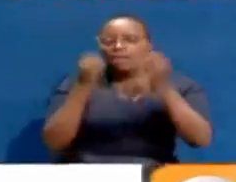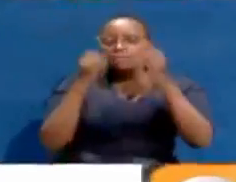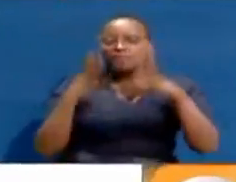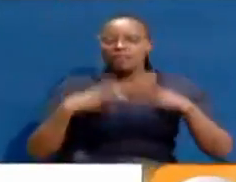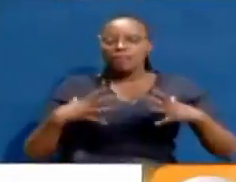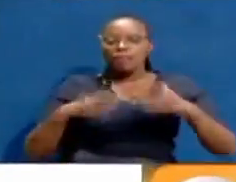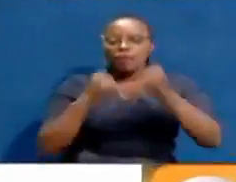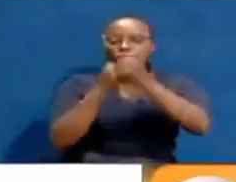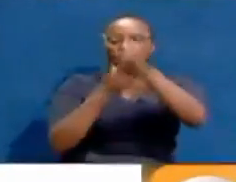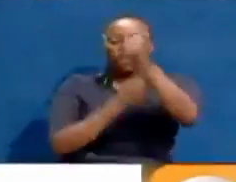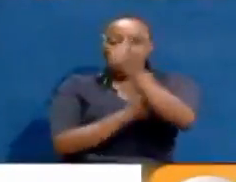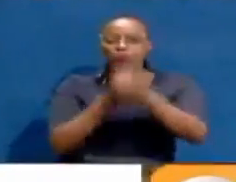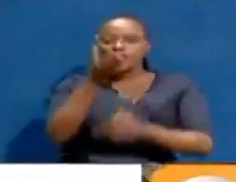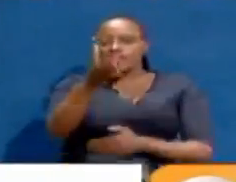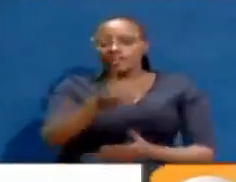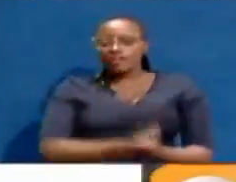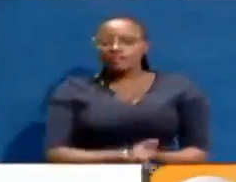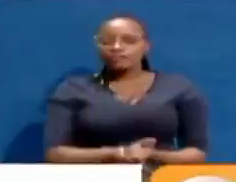wafuasi wake.